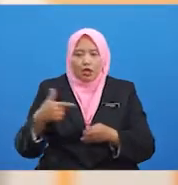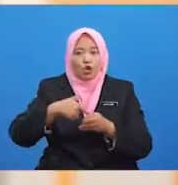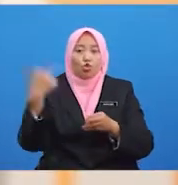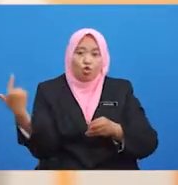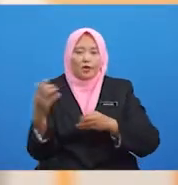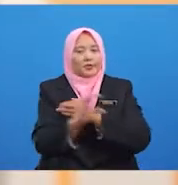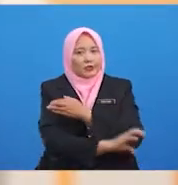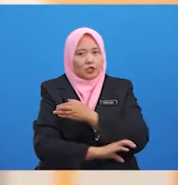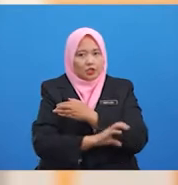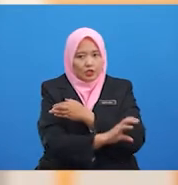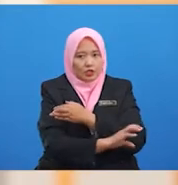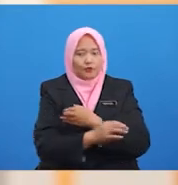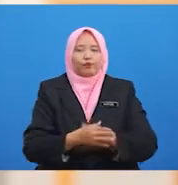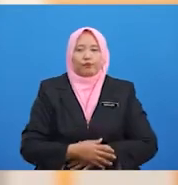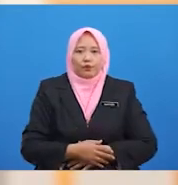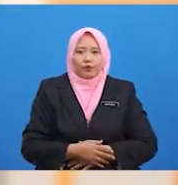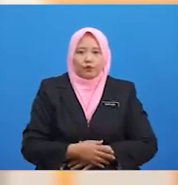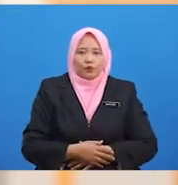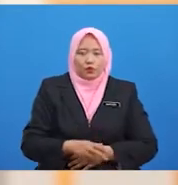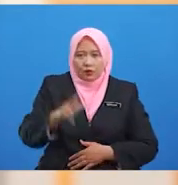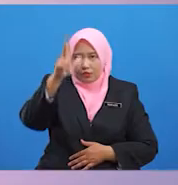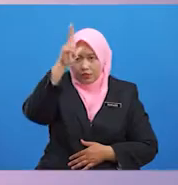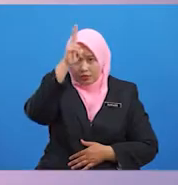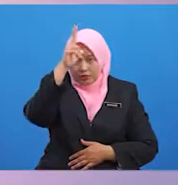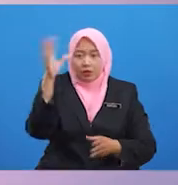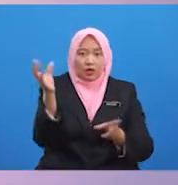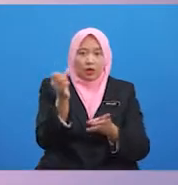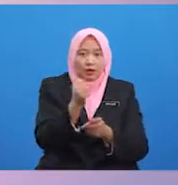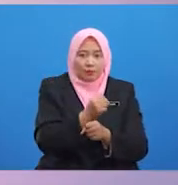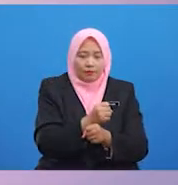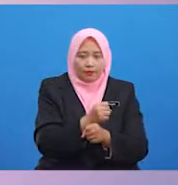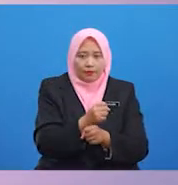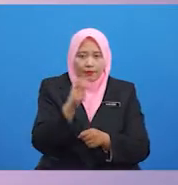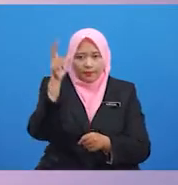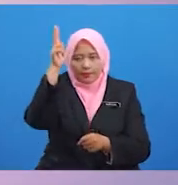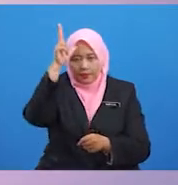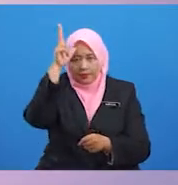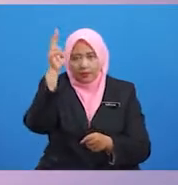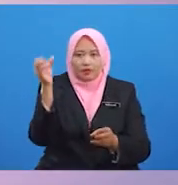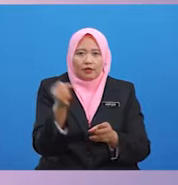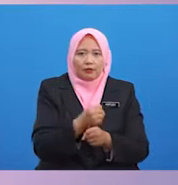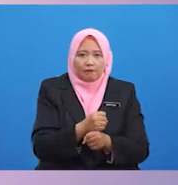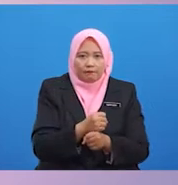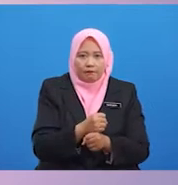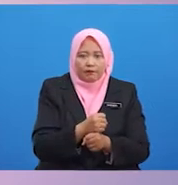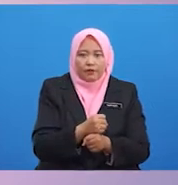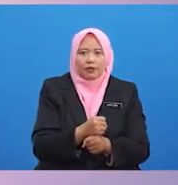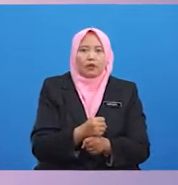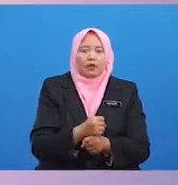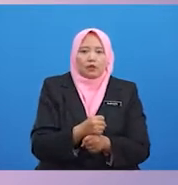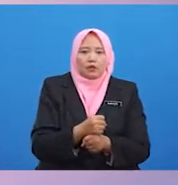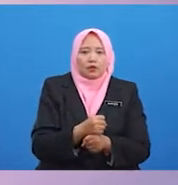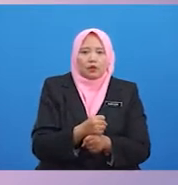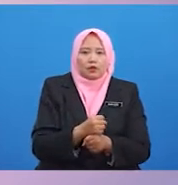Murid-murid, kerajaan telah mengambil beberapa langkah bagi mengurangkan import,